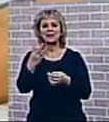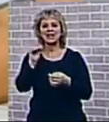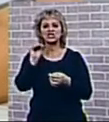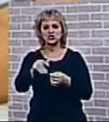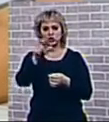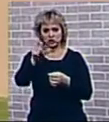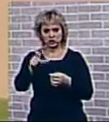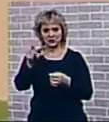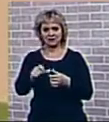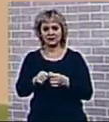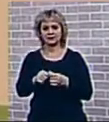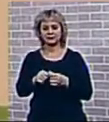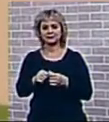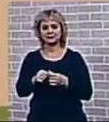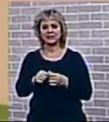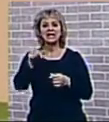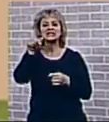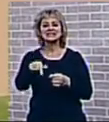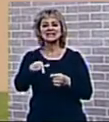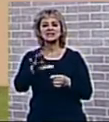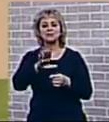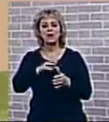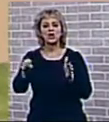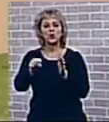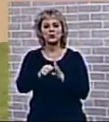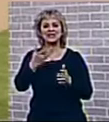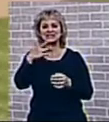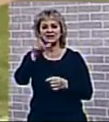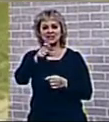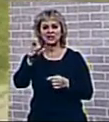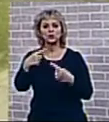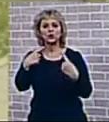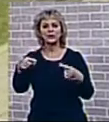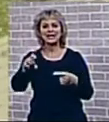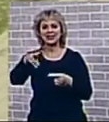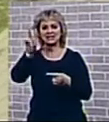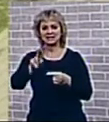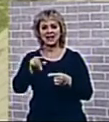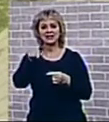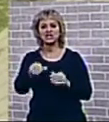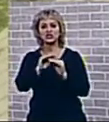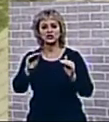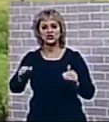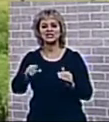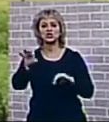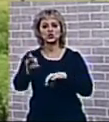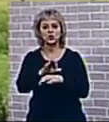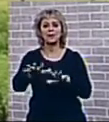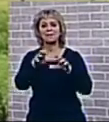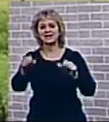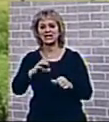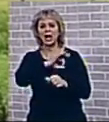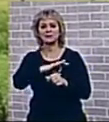15 тысяч. Здесь же были убиты советские граждане других национальностей. Дети и жены партийных